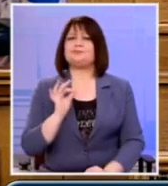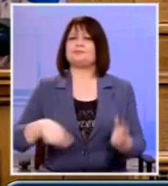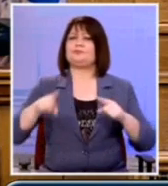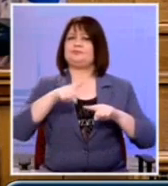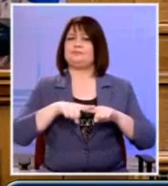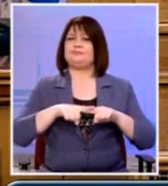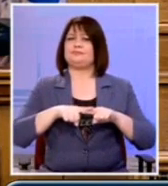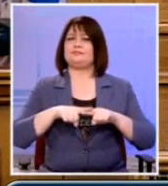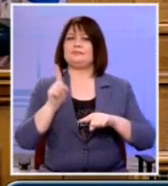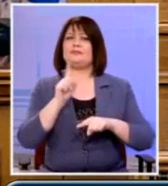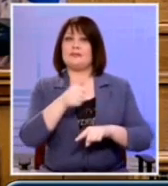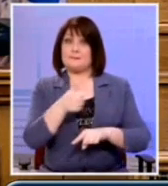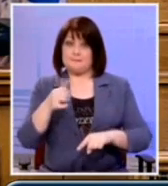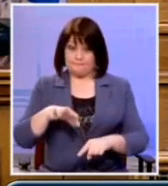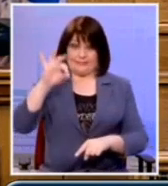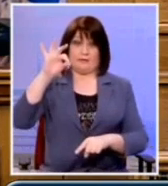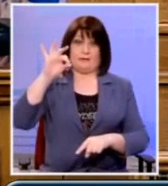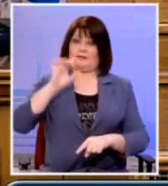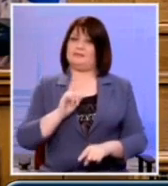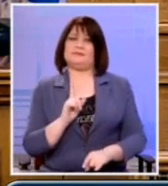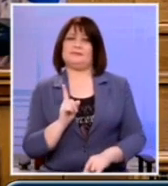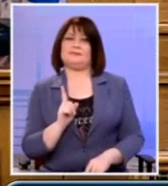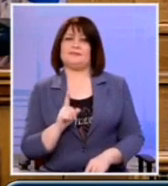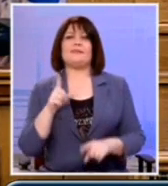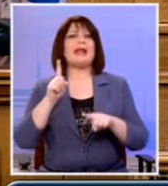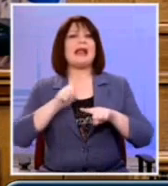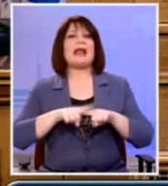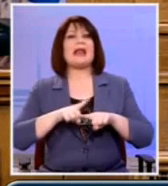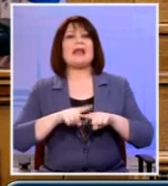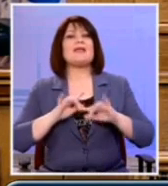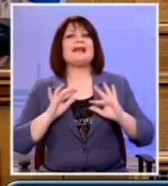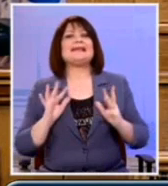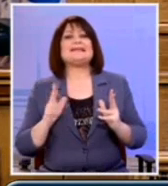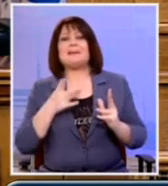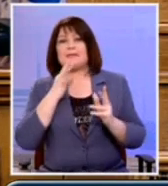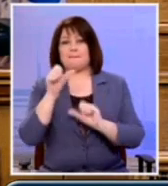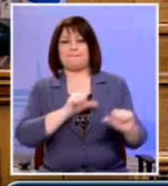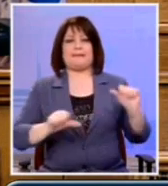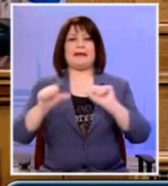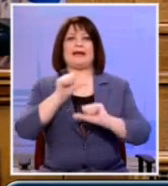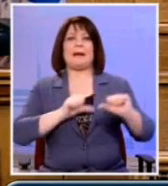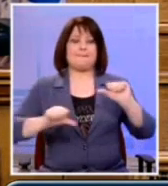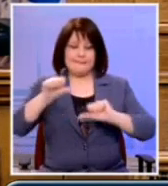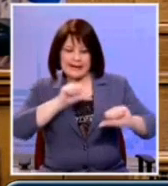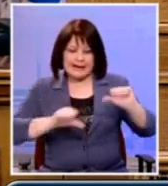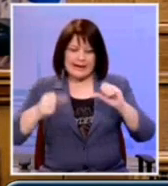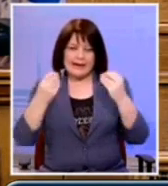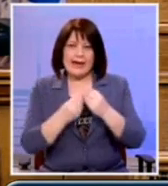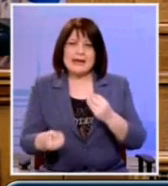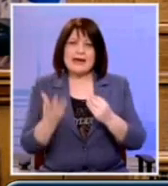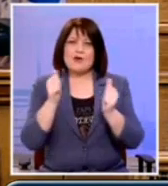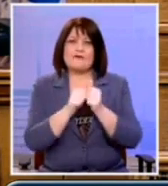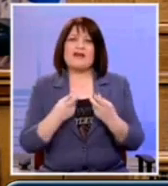δεν είναι μια μονομένη περίπτωση. Η Ελλάδα ήταν αντικείμενο ενός πειράματος εφαρμογής του πιο ακραίου